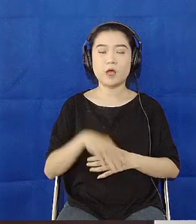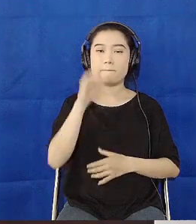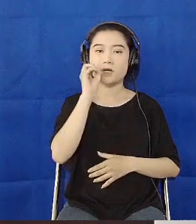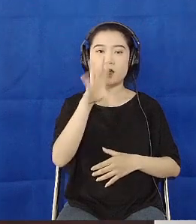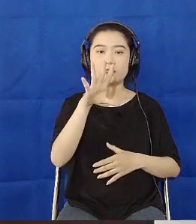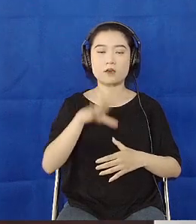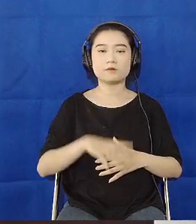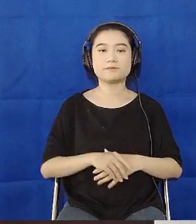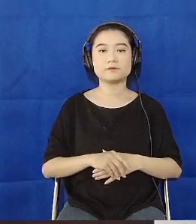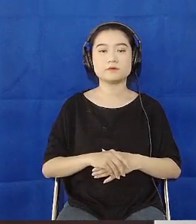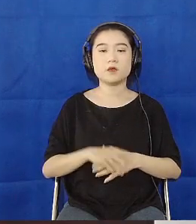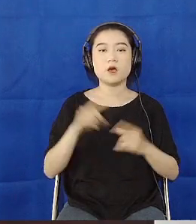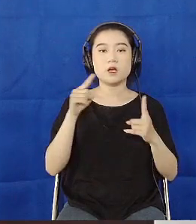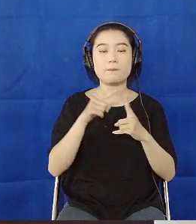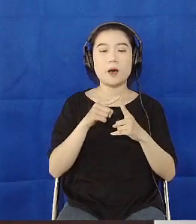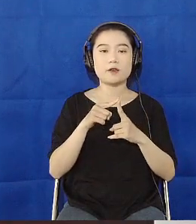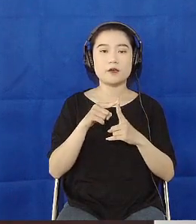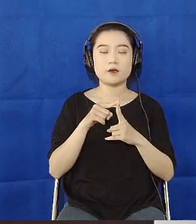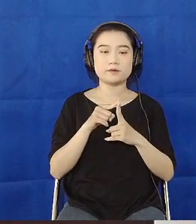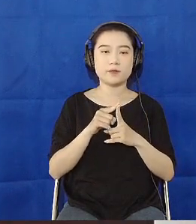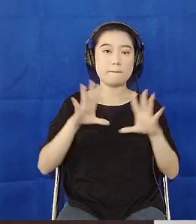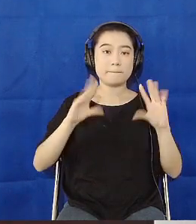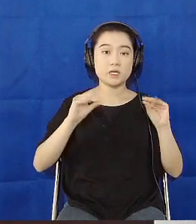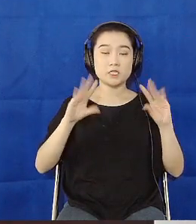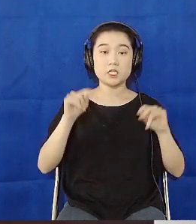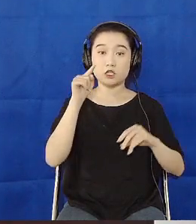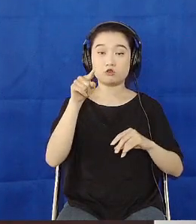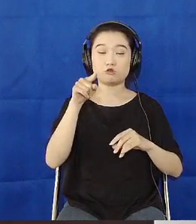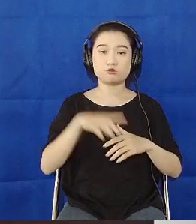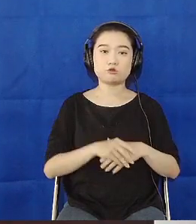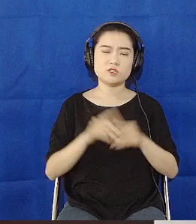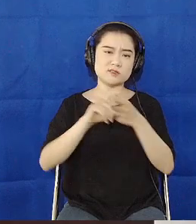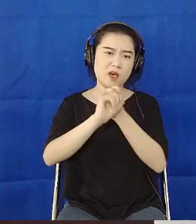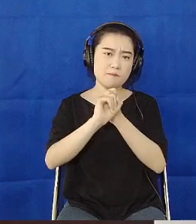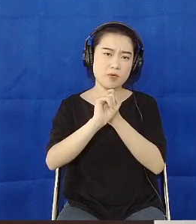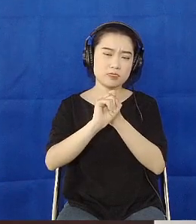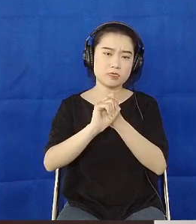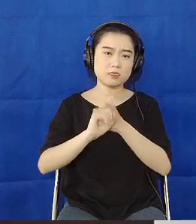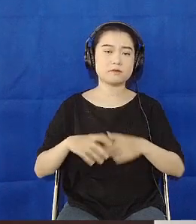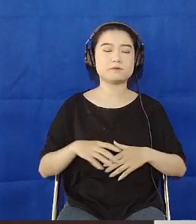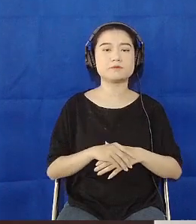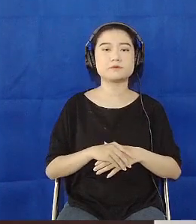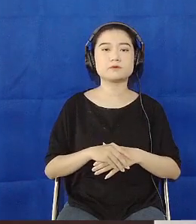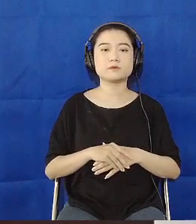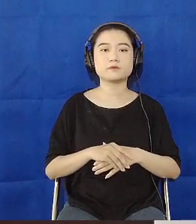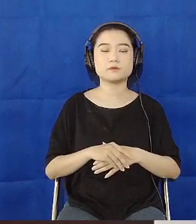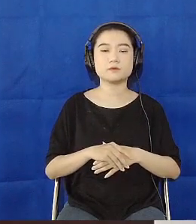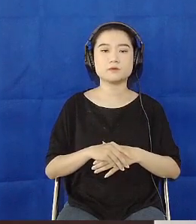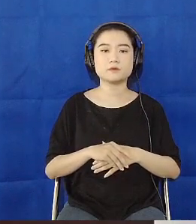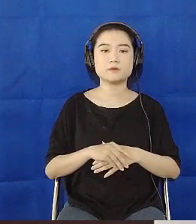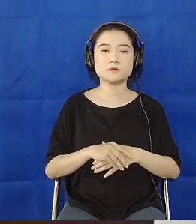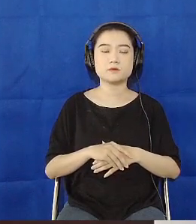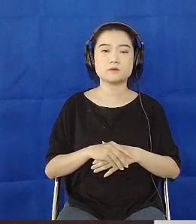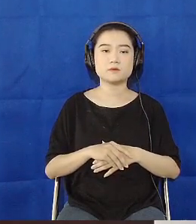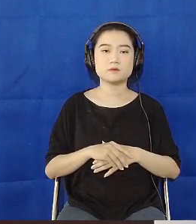berkata kepada para pekerja itu, sahabat, saya tidak rela engkau